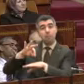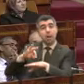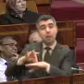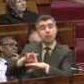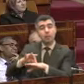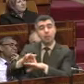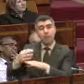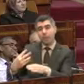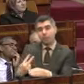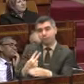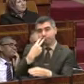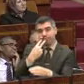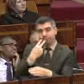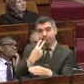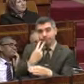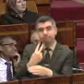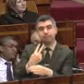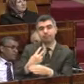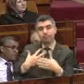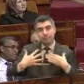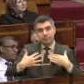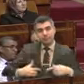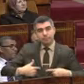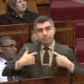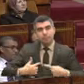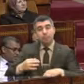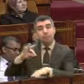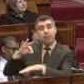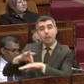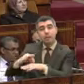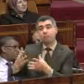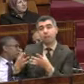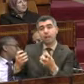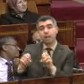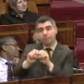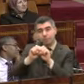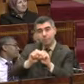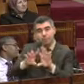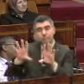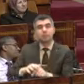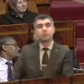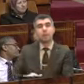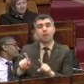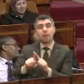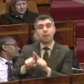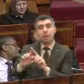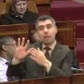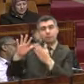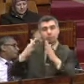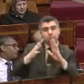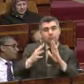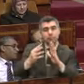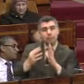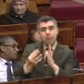اغلب الساكنه كتعاني من الربو والحساسيه، كذلك التاثر الغطاء النباتي ومنابع